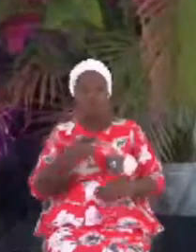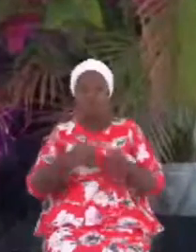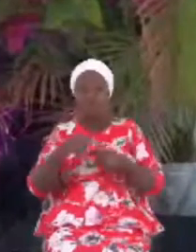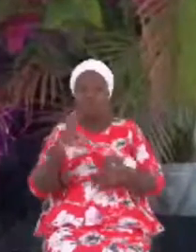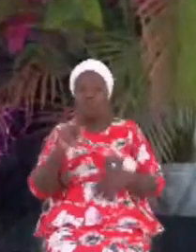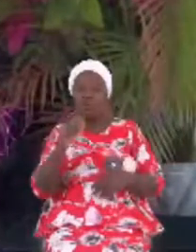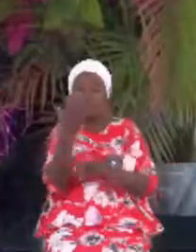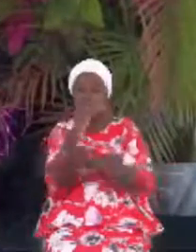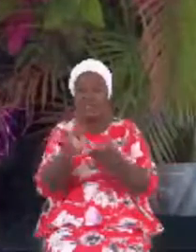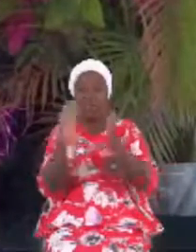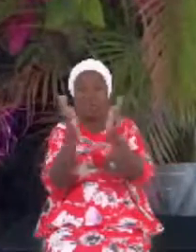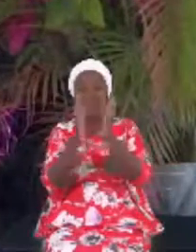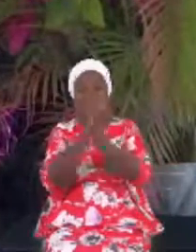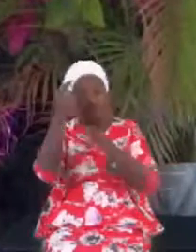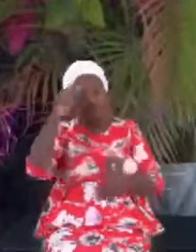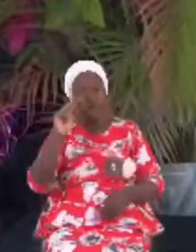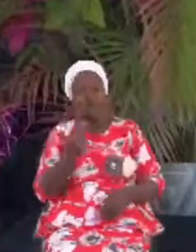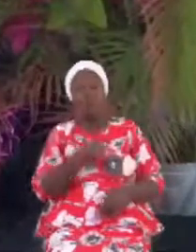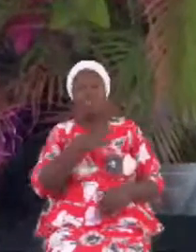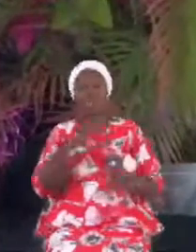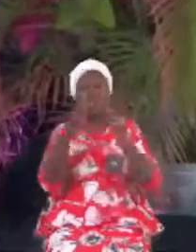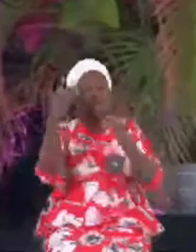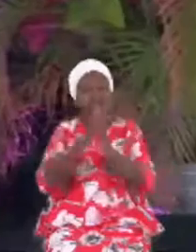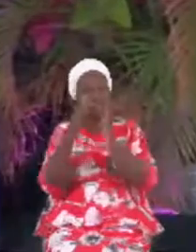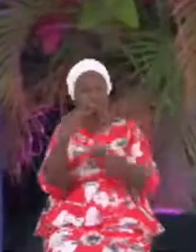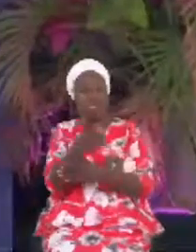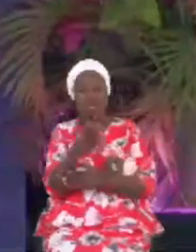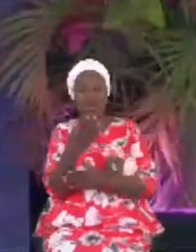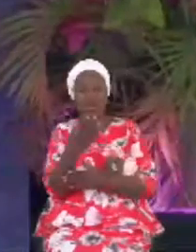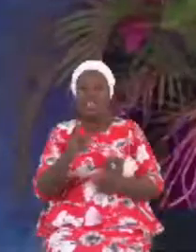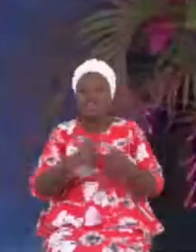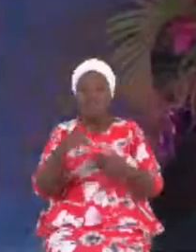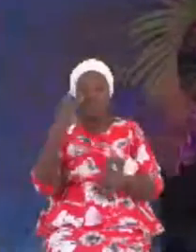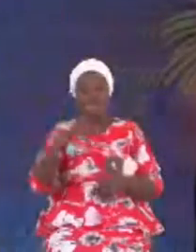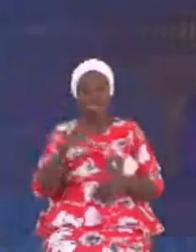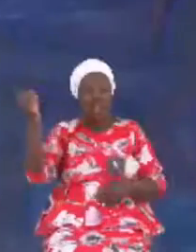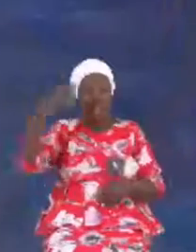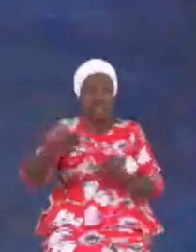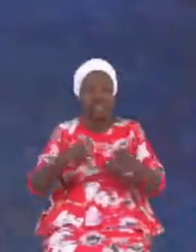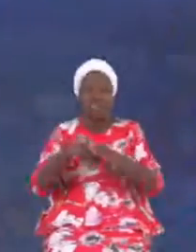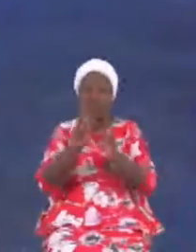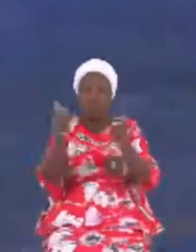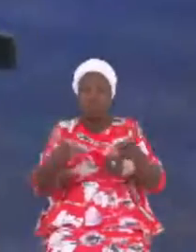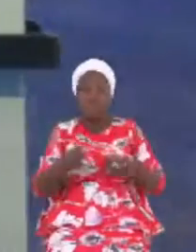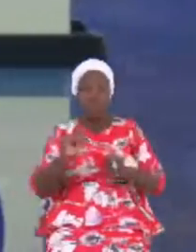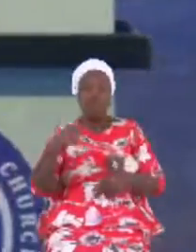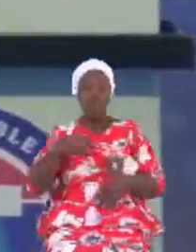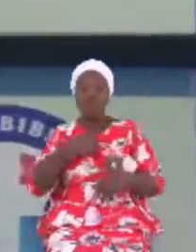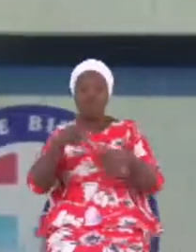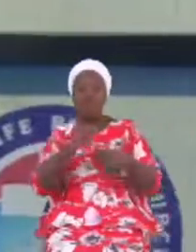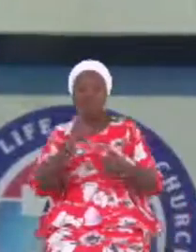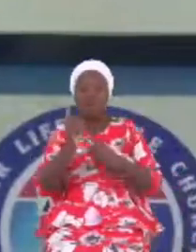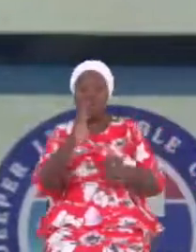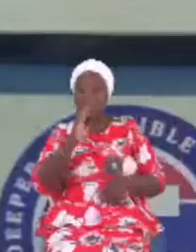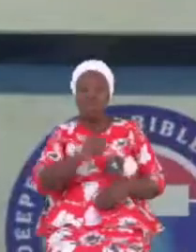personne qui va acclamer. Est-ce que vous pouvez imaginer? Regardez la lumière ici. Là où nous allons, où il y aura